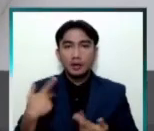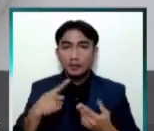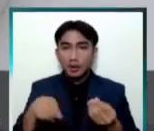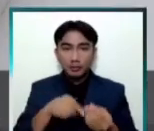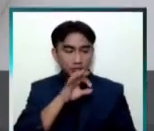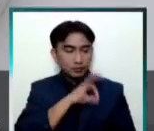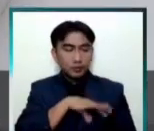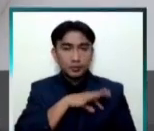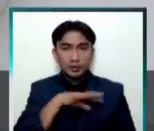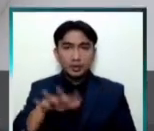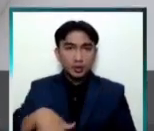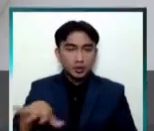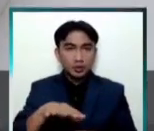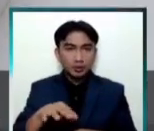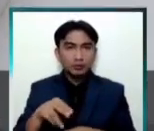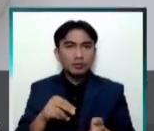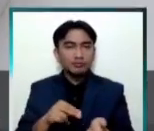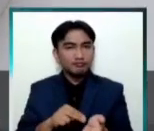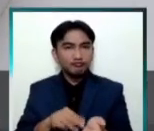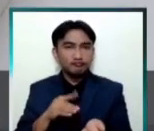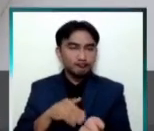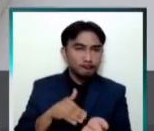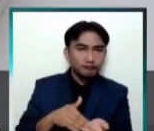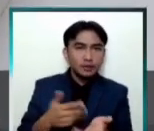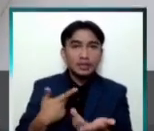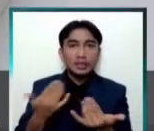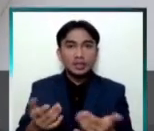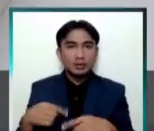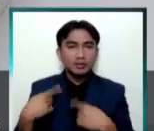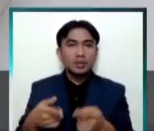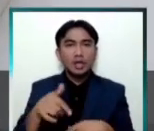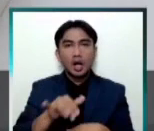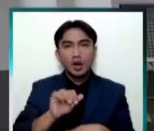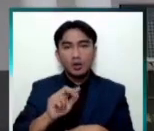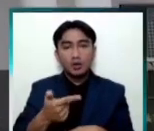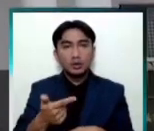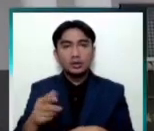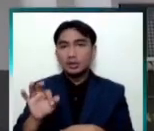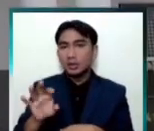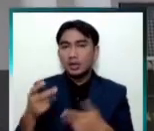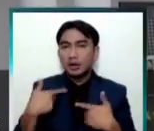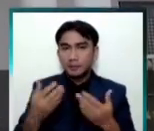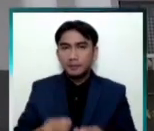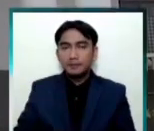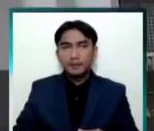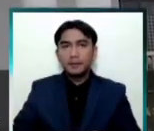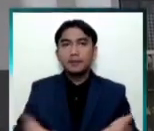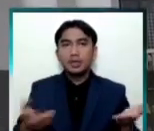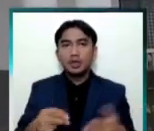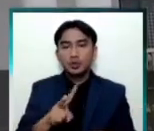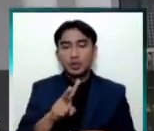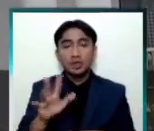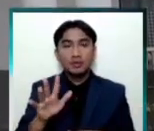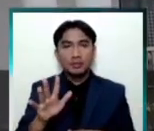workers, sinabi ni Marcos na hanggang nitong August 19, nakapaglabas na raw ang gobyerno ng mahigit 25 billion pesos para